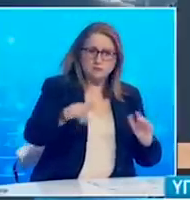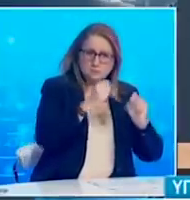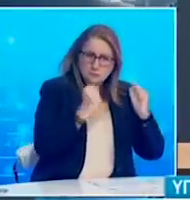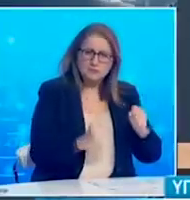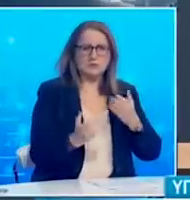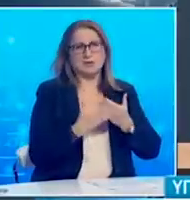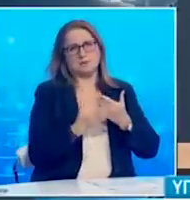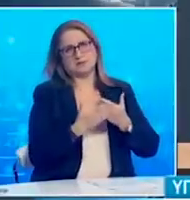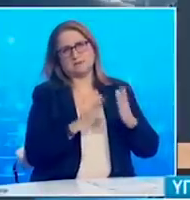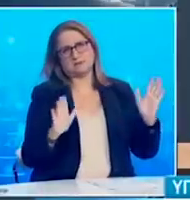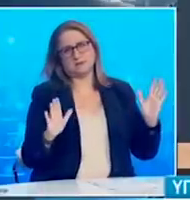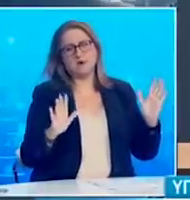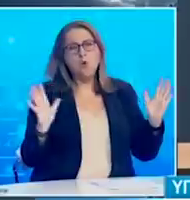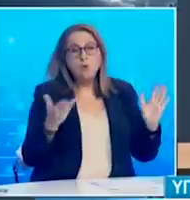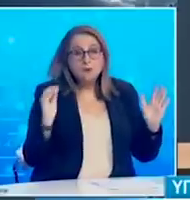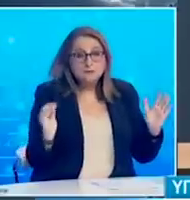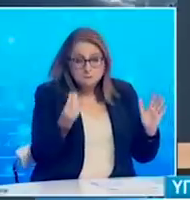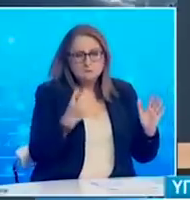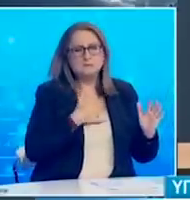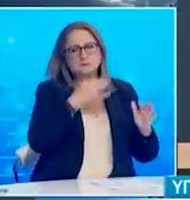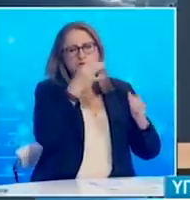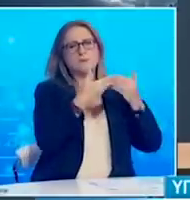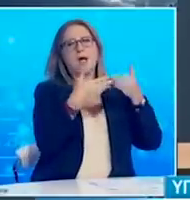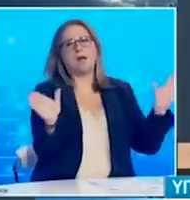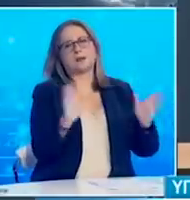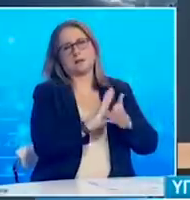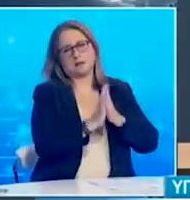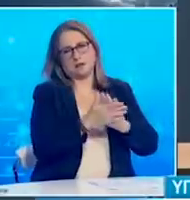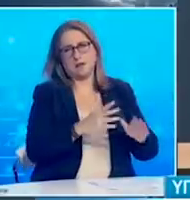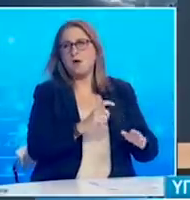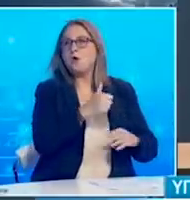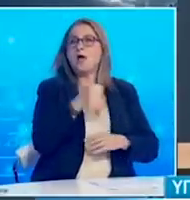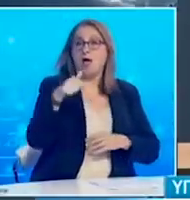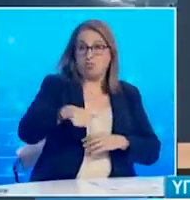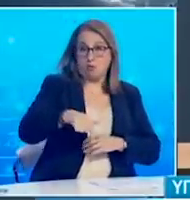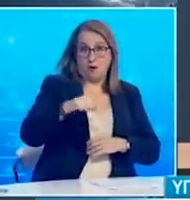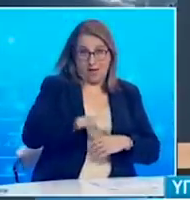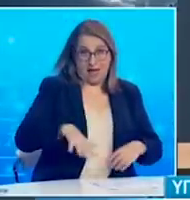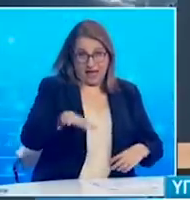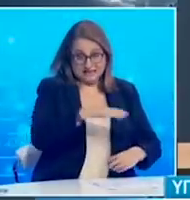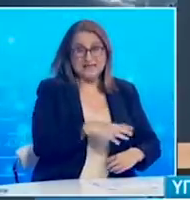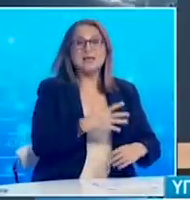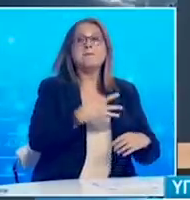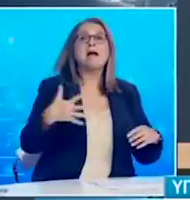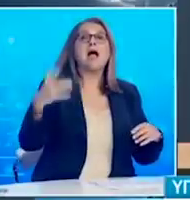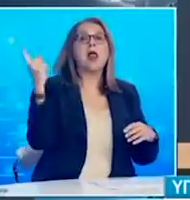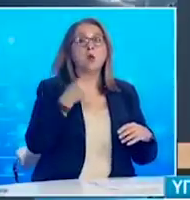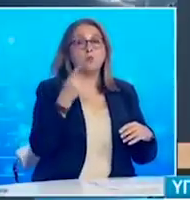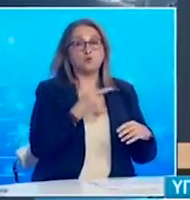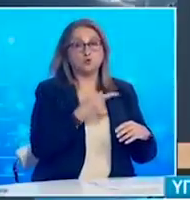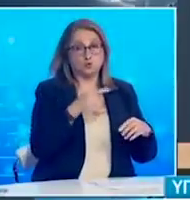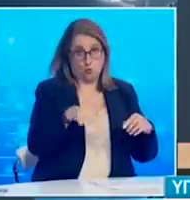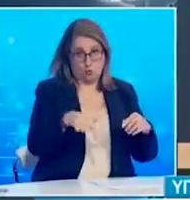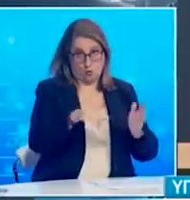μέτρα. Αυτό κάναμε από την πρώτη στιγμή. Είτε αφορά στην Αττική, που είναι συγκεντρωμένο ένα πολύ υψηλό ποσοστό του πληθυσμού της χώρας, είτε είναι ένα